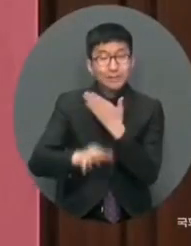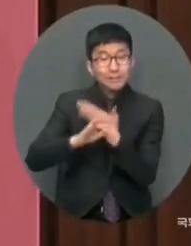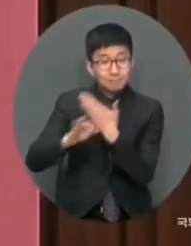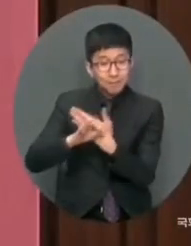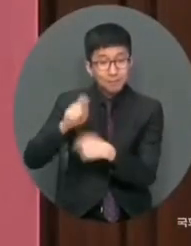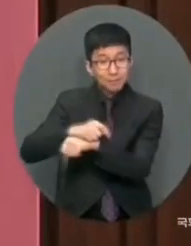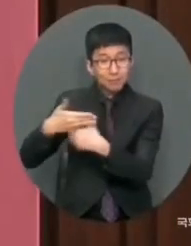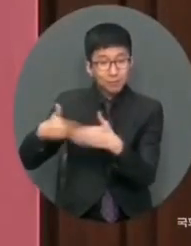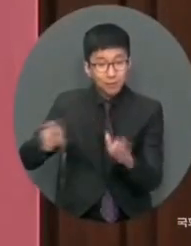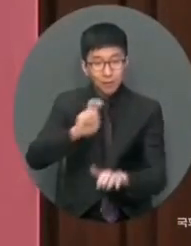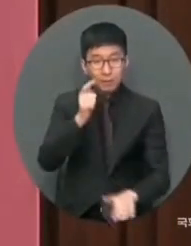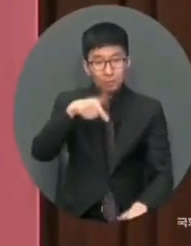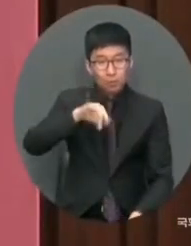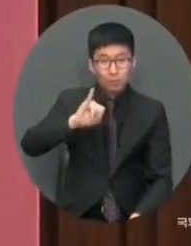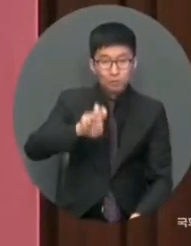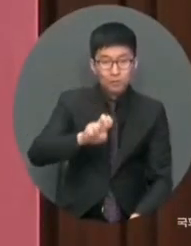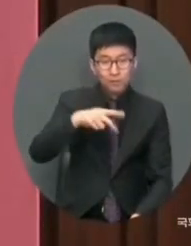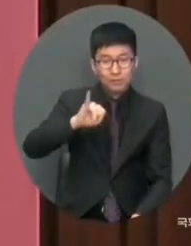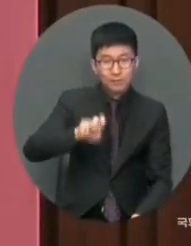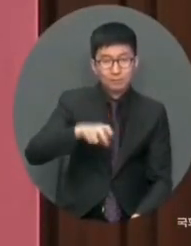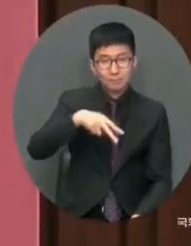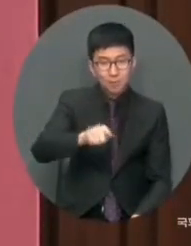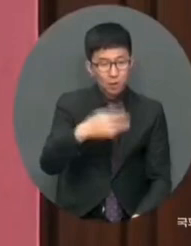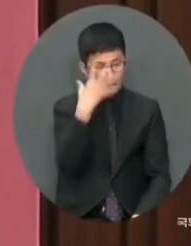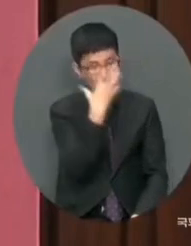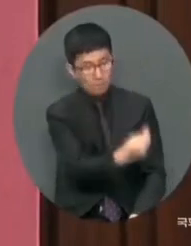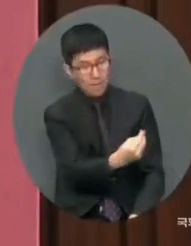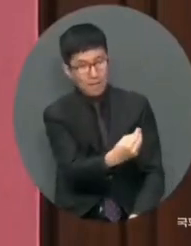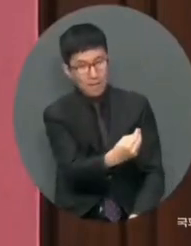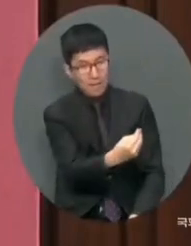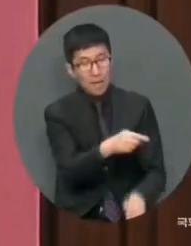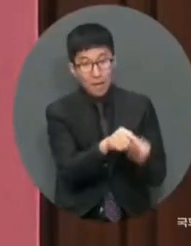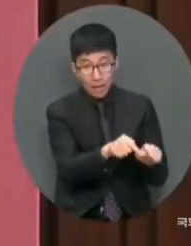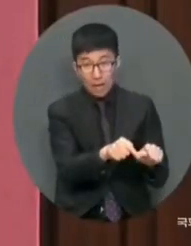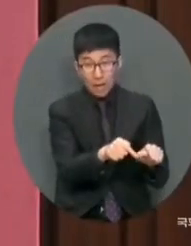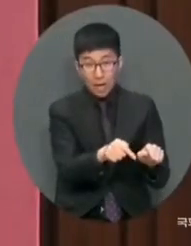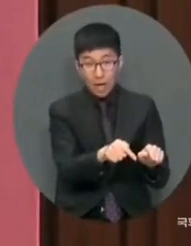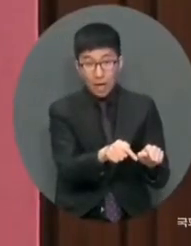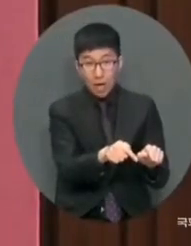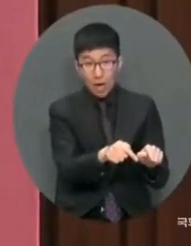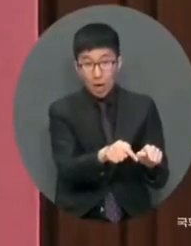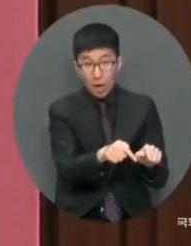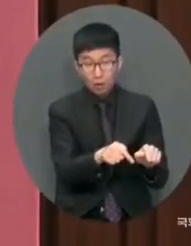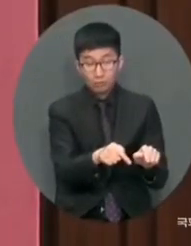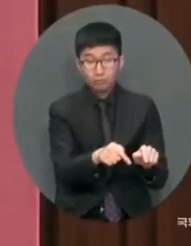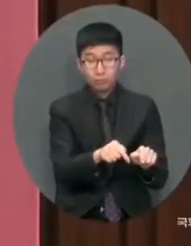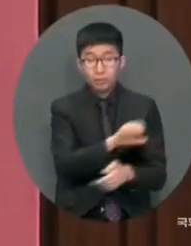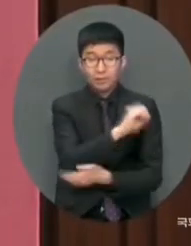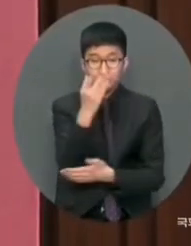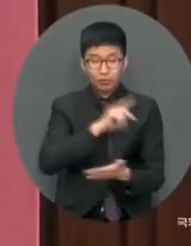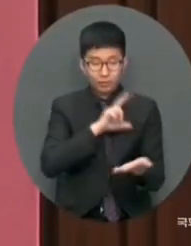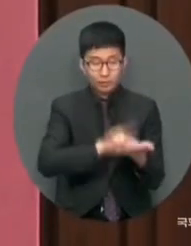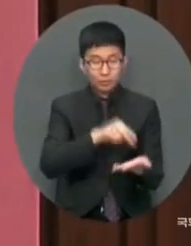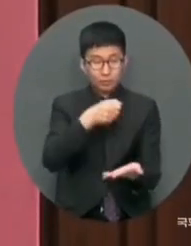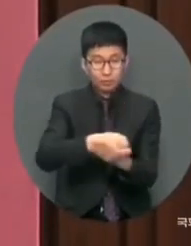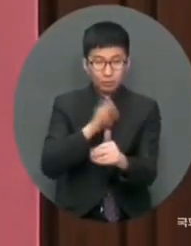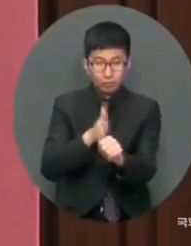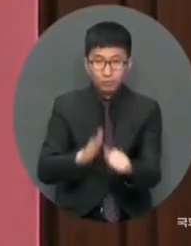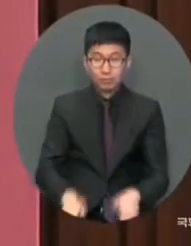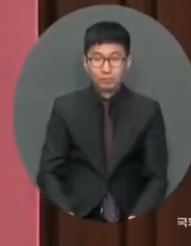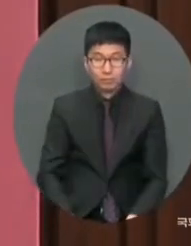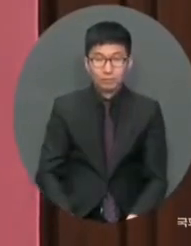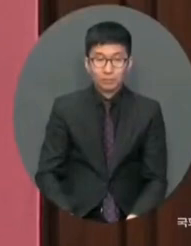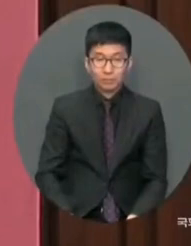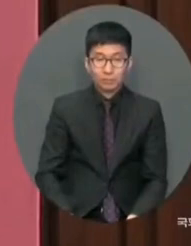다산의 목민 심서가 있는 것, 눈길을 끈다는 식의 제목을 뽑을 것. 신민당 개헌대회는 전례대로 일면으로 하여